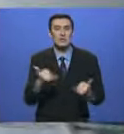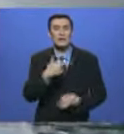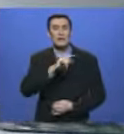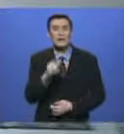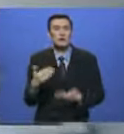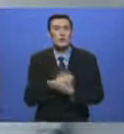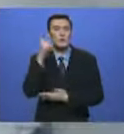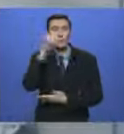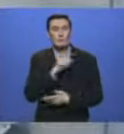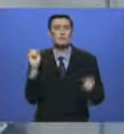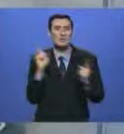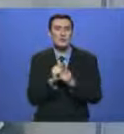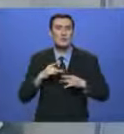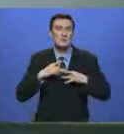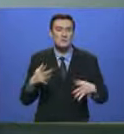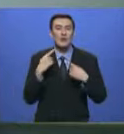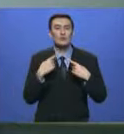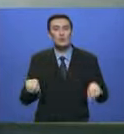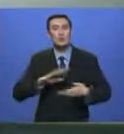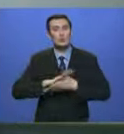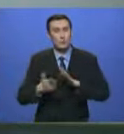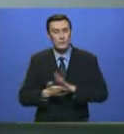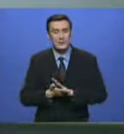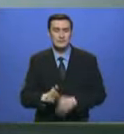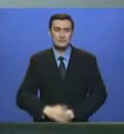Новый год здесь будут встречать уже в других условиях.